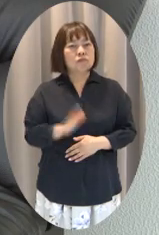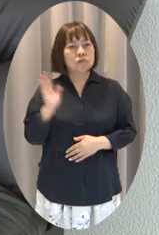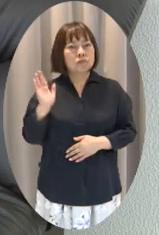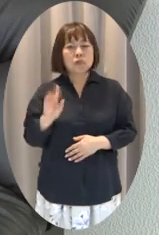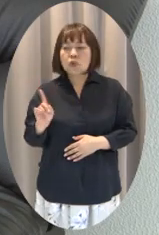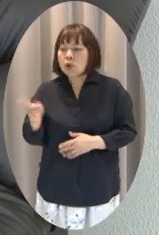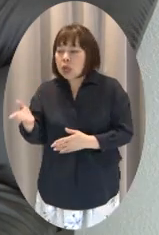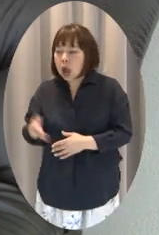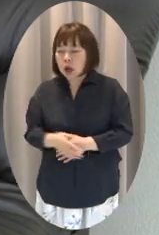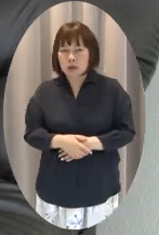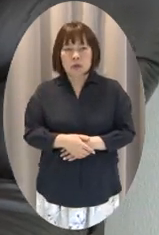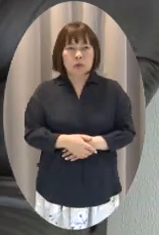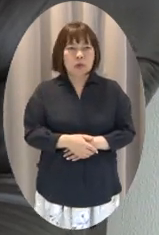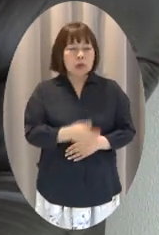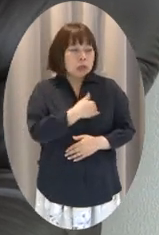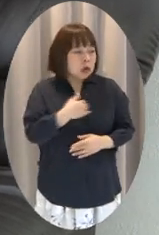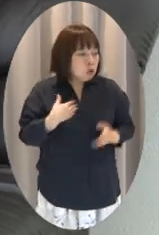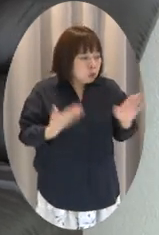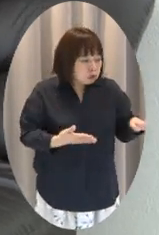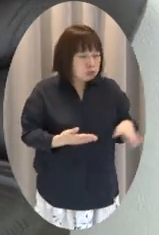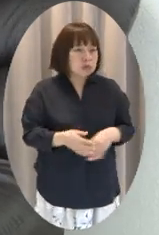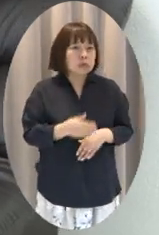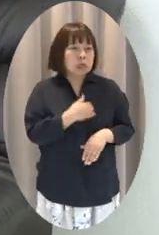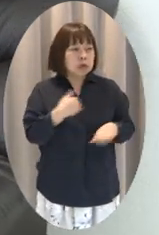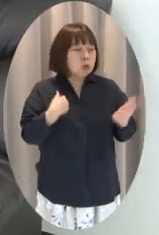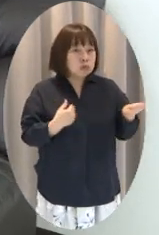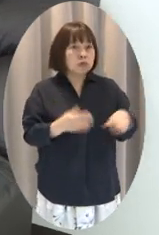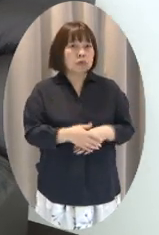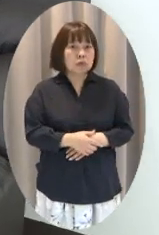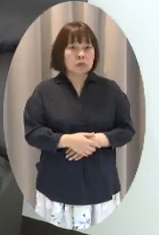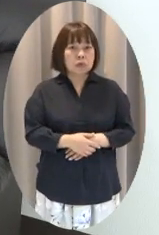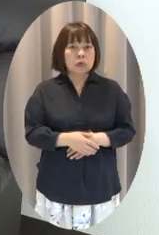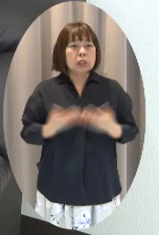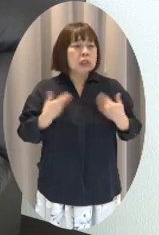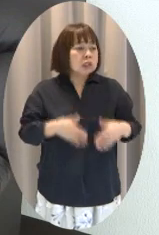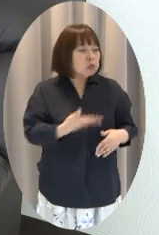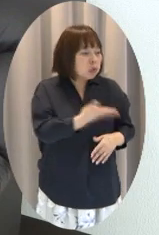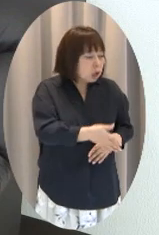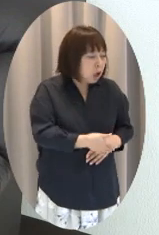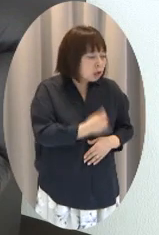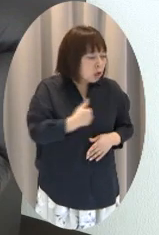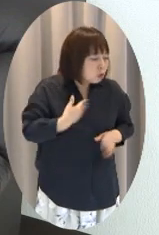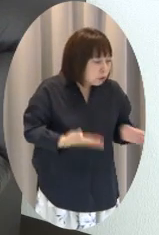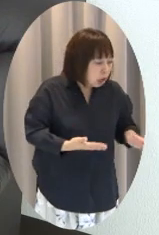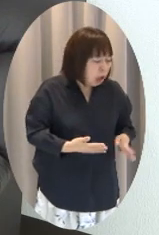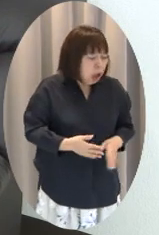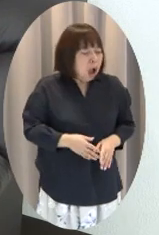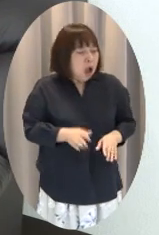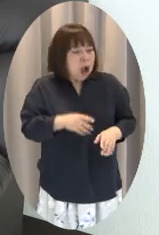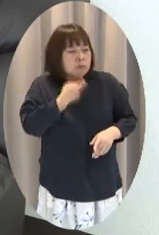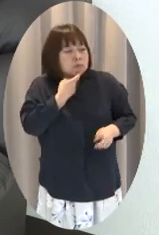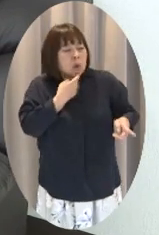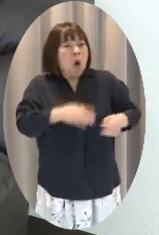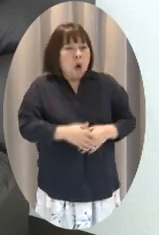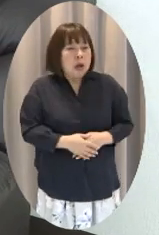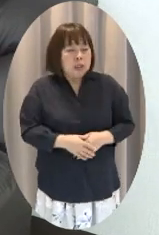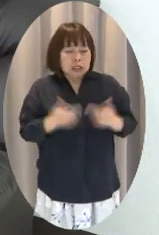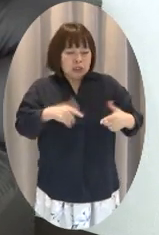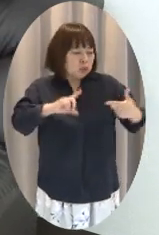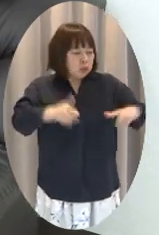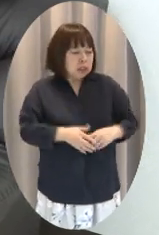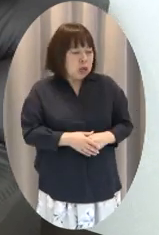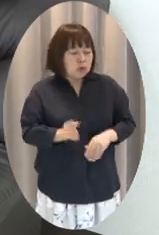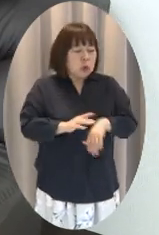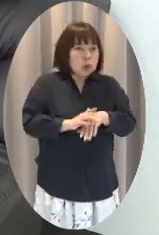どうした、親父？大丈夫？大丈夫？しんどい？大丈夫？うわ、やばいやばい、どうしよう、どうしよう、いつもとおかし